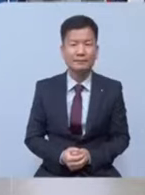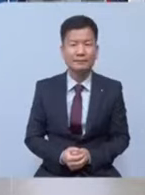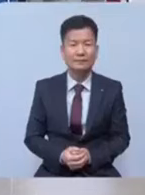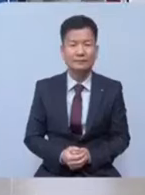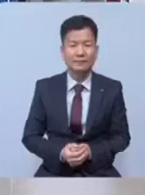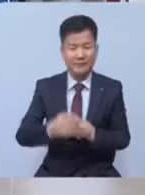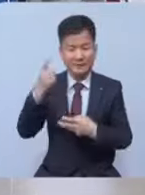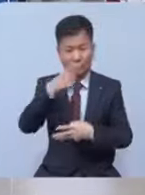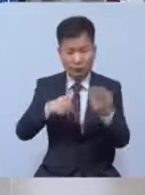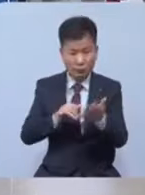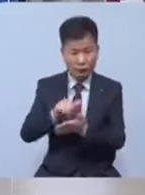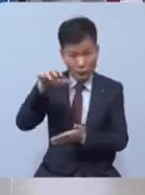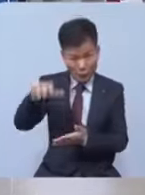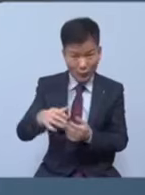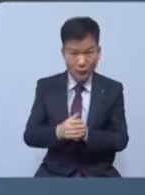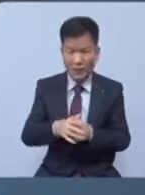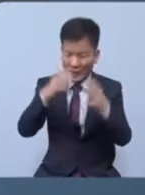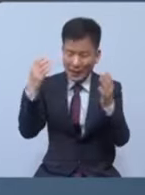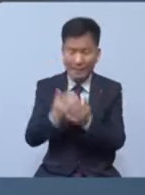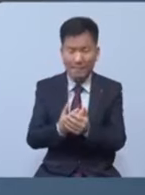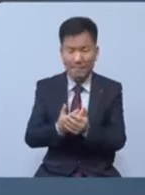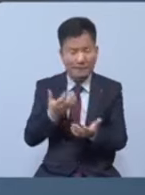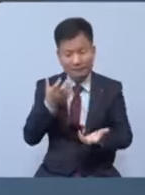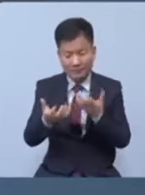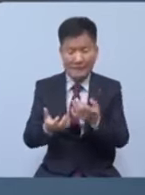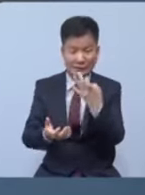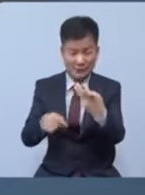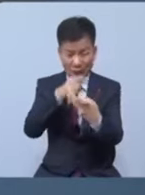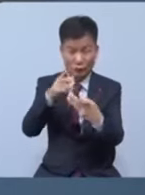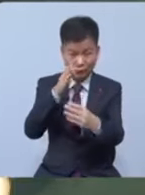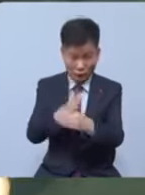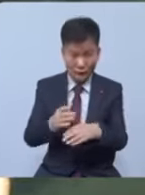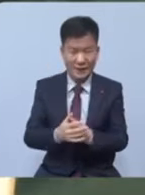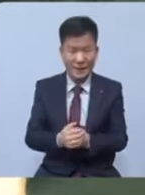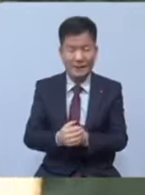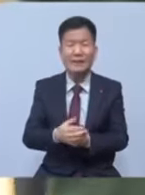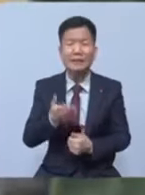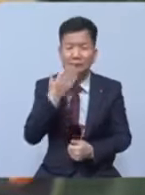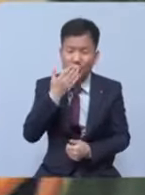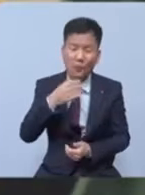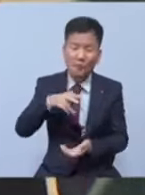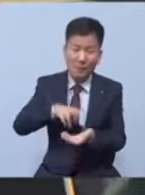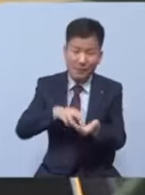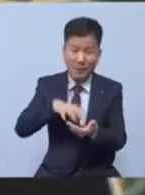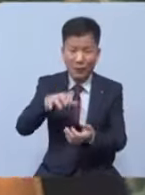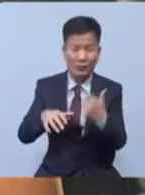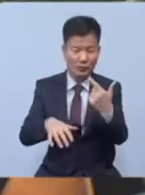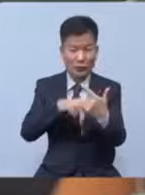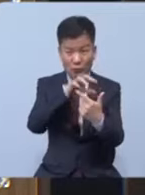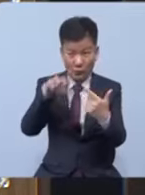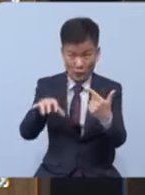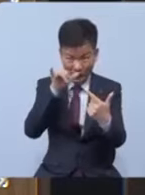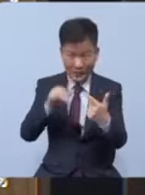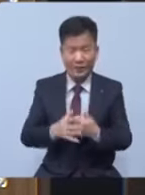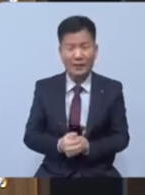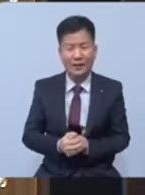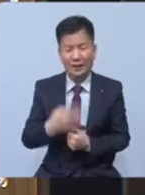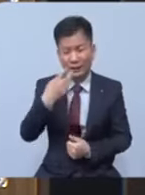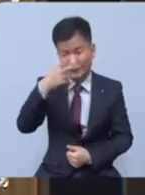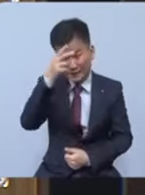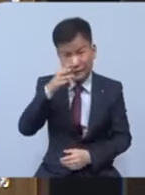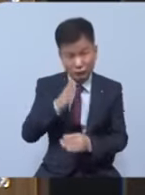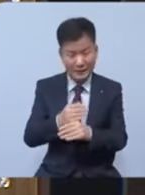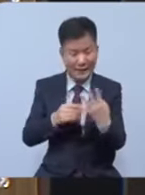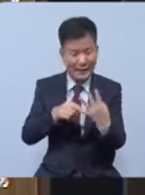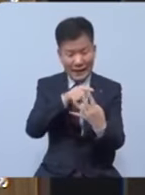청주 국제공항의 전체 입점 업체 13곳 가운데 급료 등 판매업체는 여섯 곳입니다 검찰은이